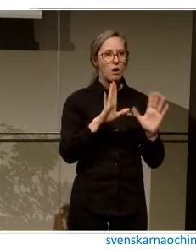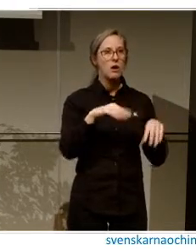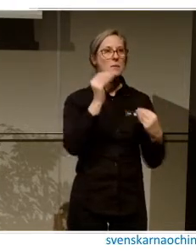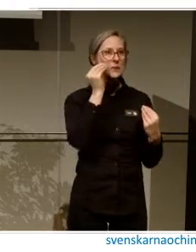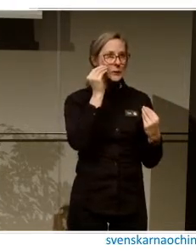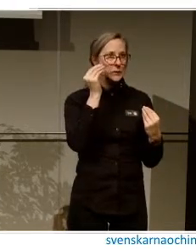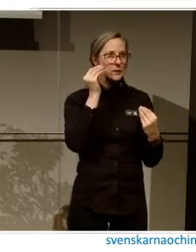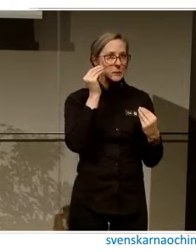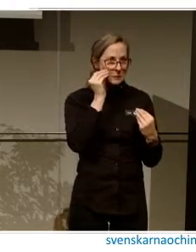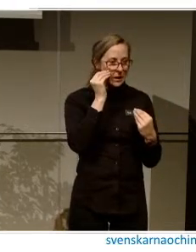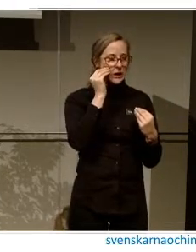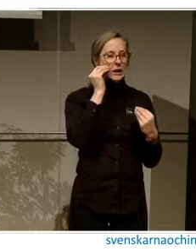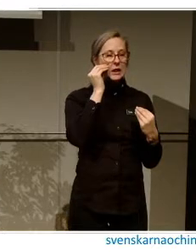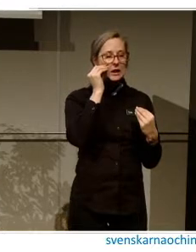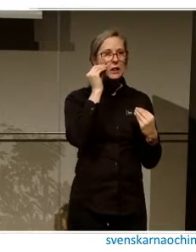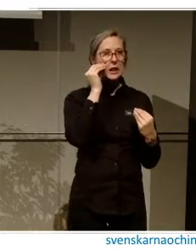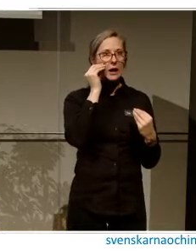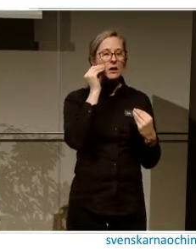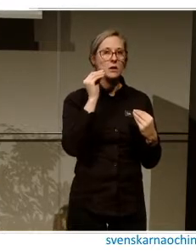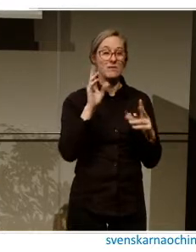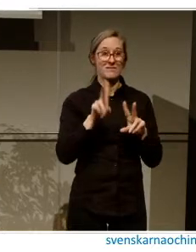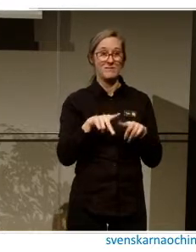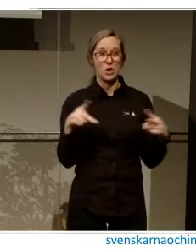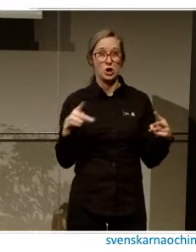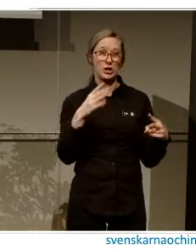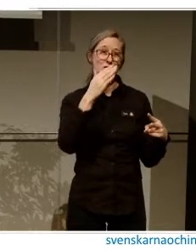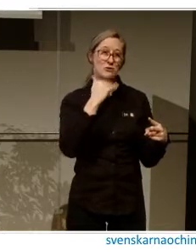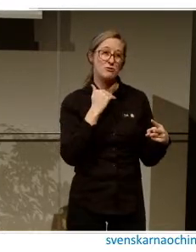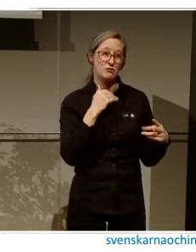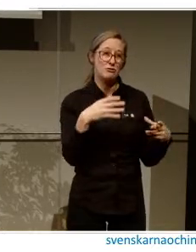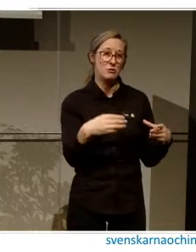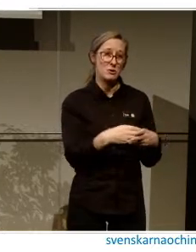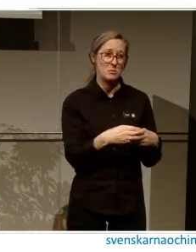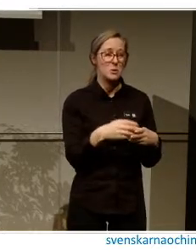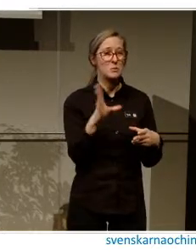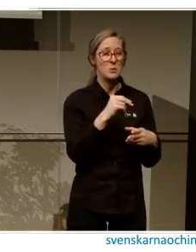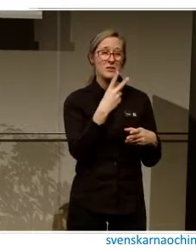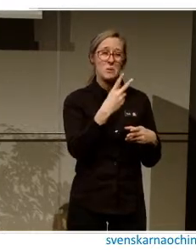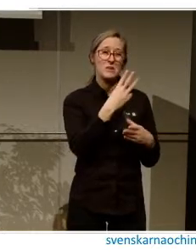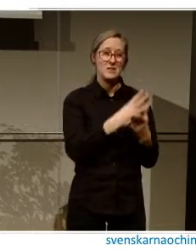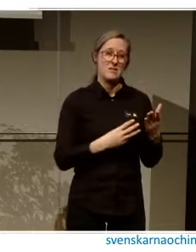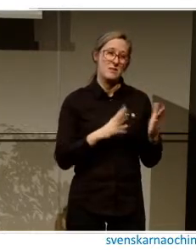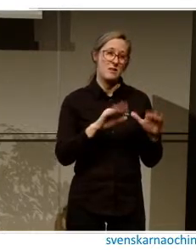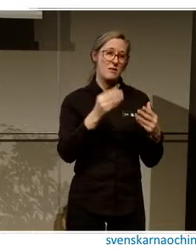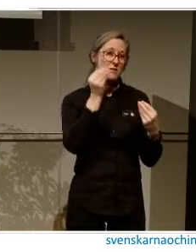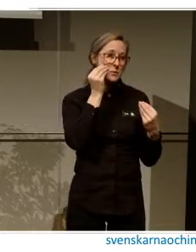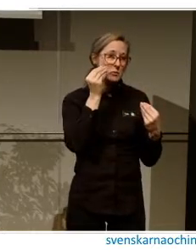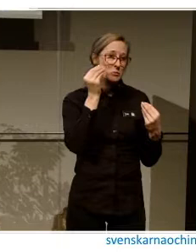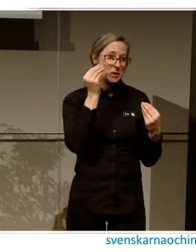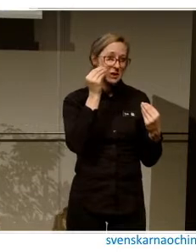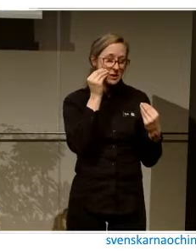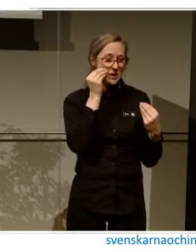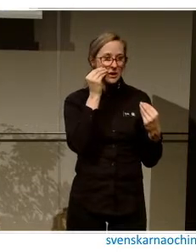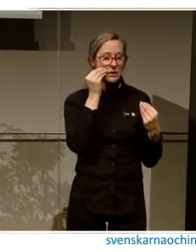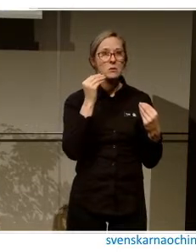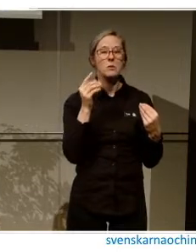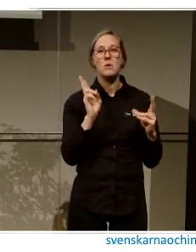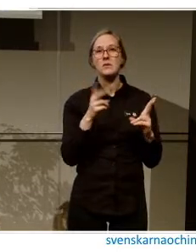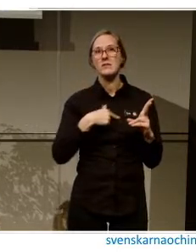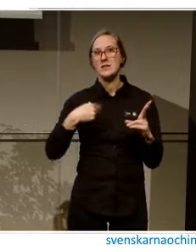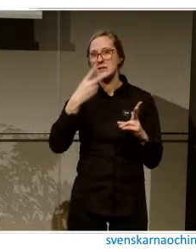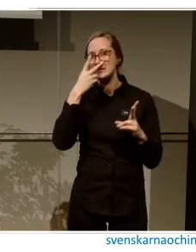den utbildningen. Och det är ju vanligast bland de yngre, där är det 2/3 som har fått det. Och specifikt så har vi sett här att